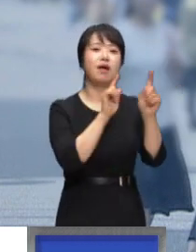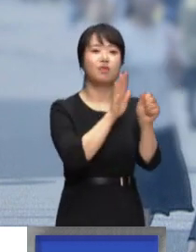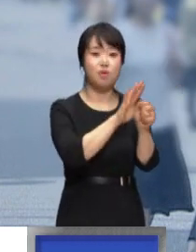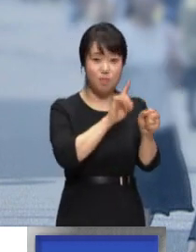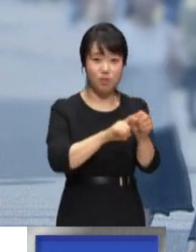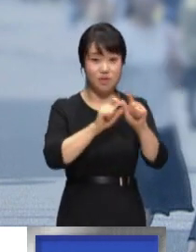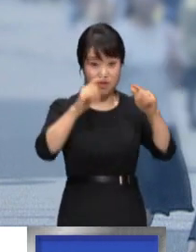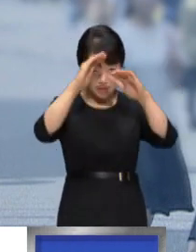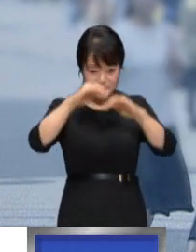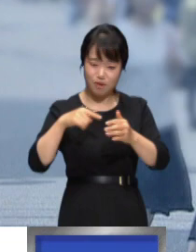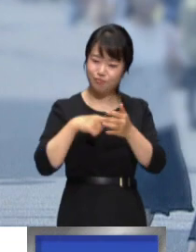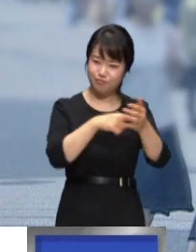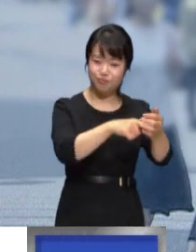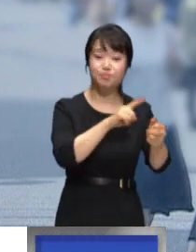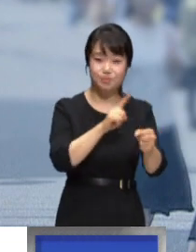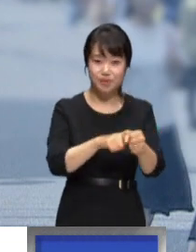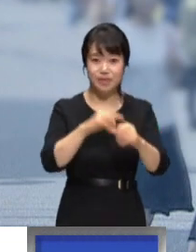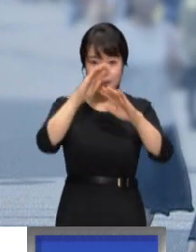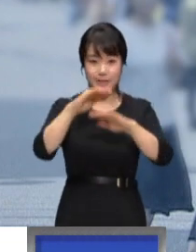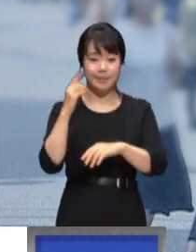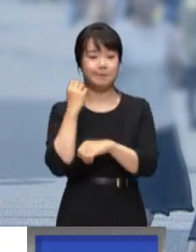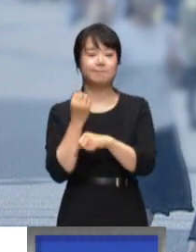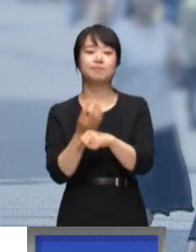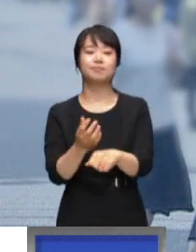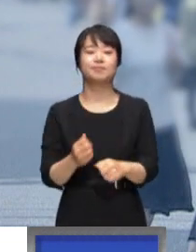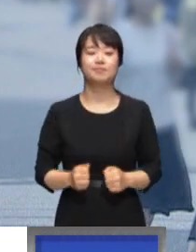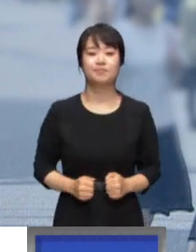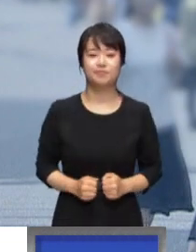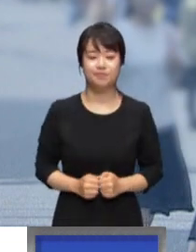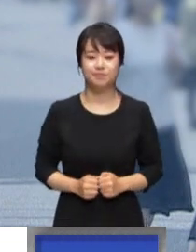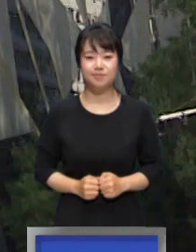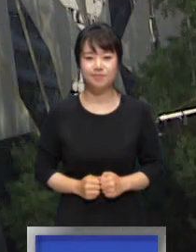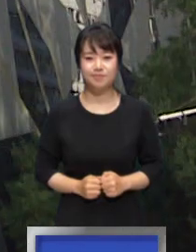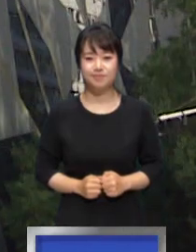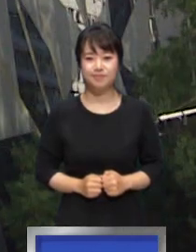공약 사항을 추진하기 위해서입니다. LGN 로비전 김호 기자입니다.